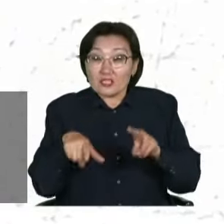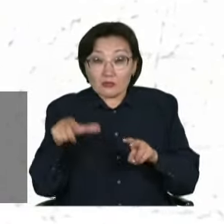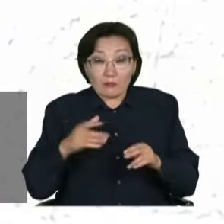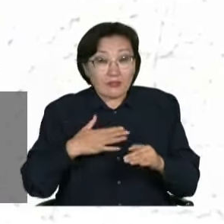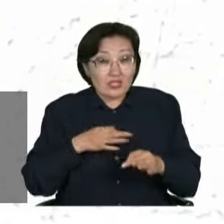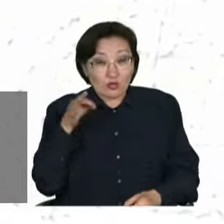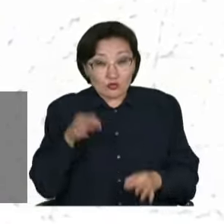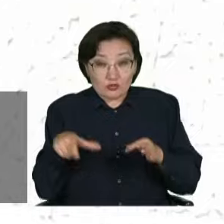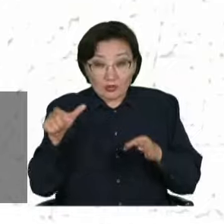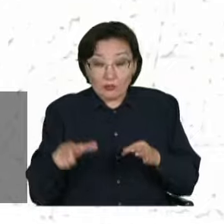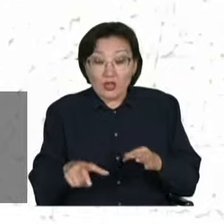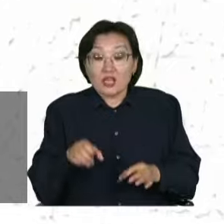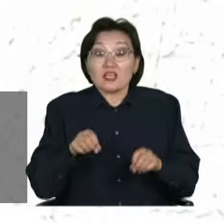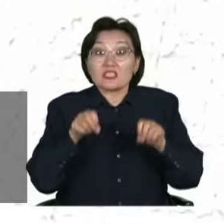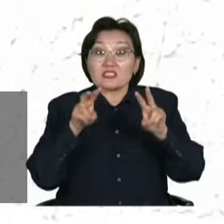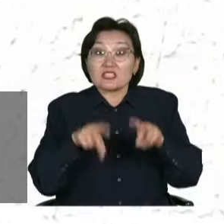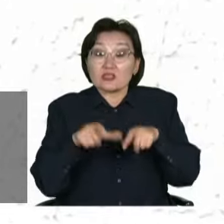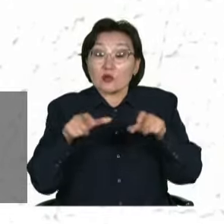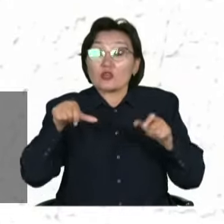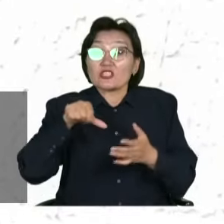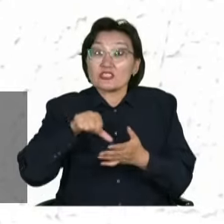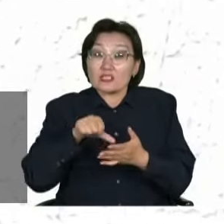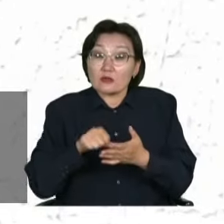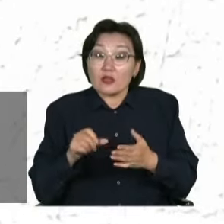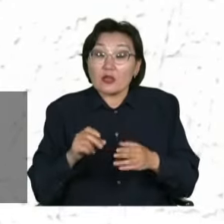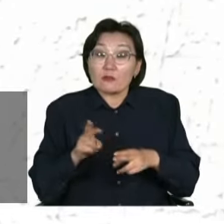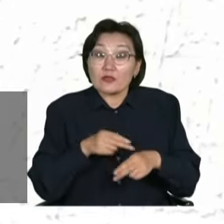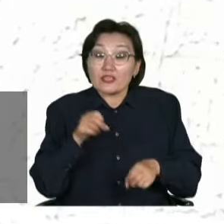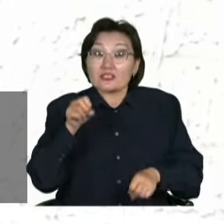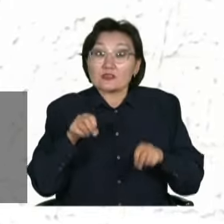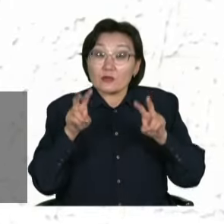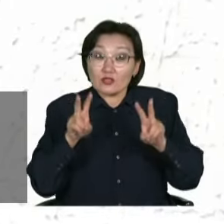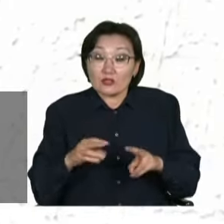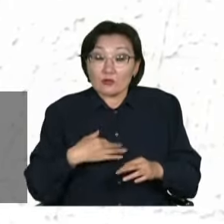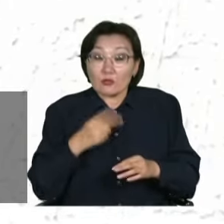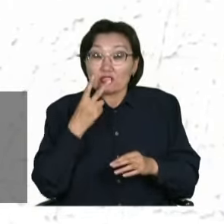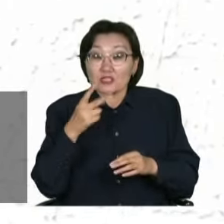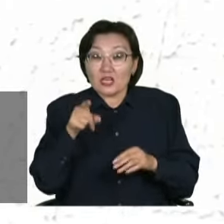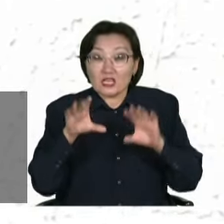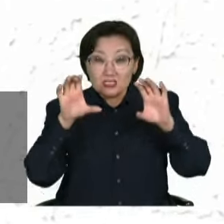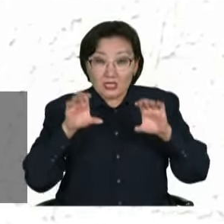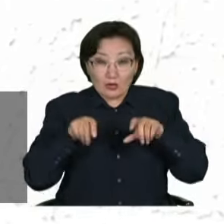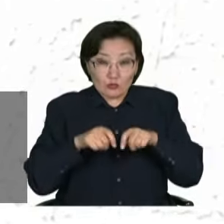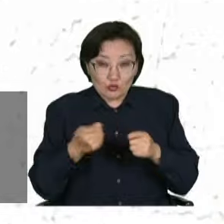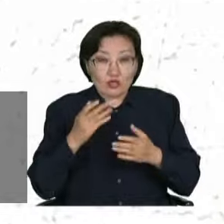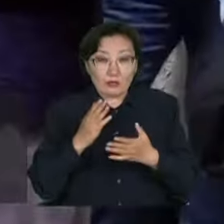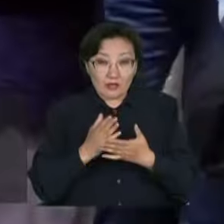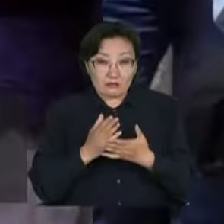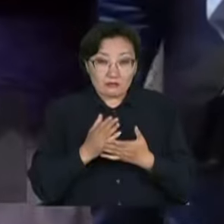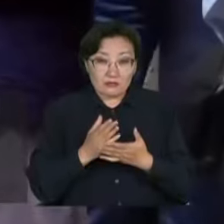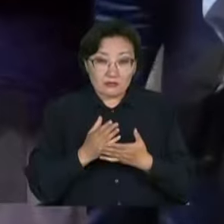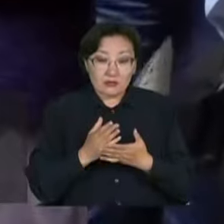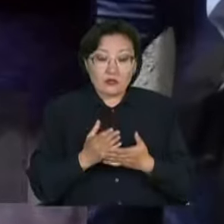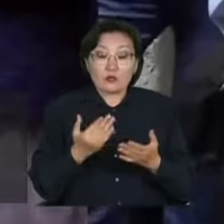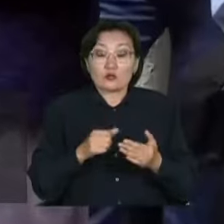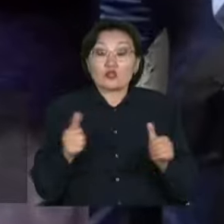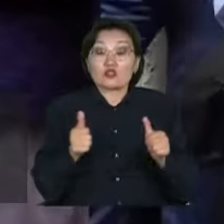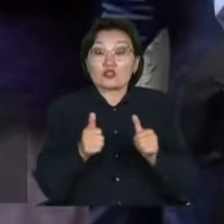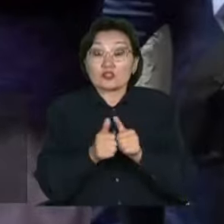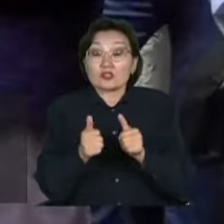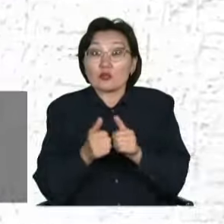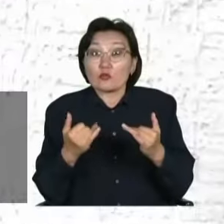да. Мамандарды қатыстырып отырмын. Мамансыз-ақ менің көзімше бұл жерде заң бұзушылық орын алып жатқан сияқты. Енді көршісіз